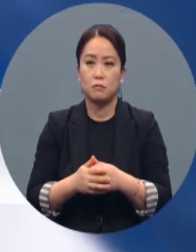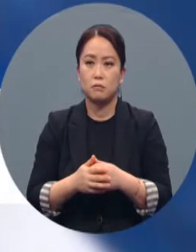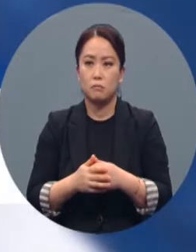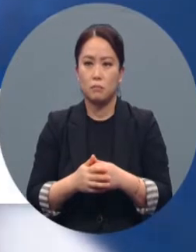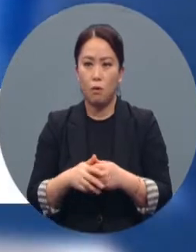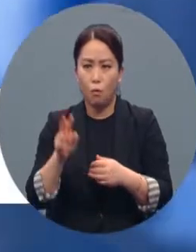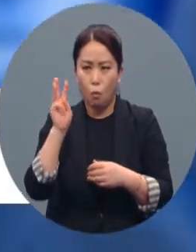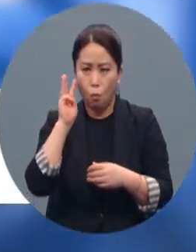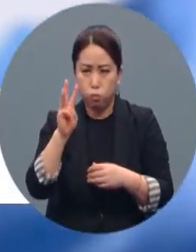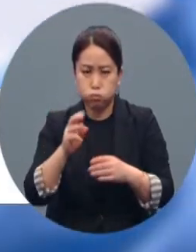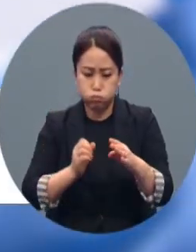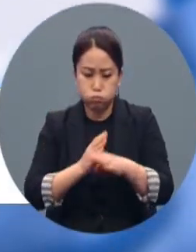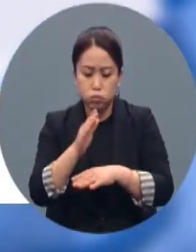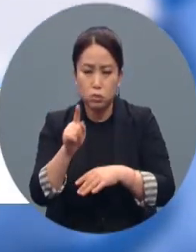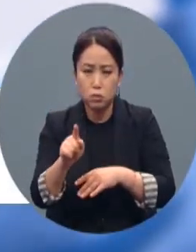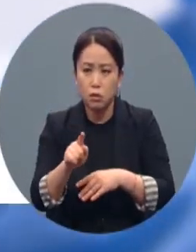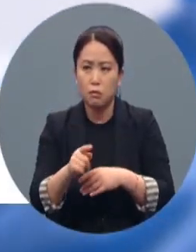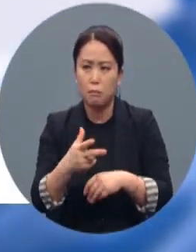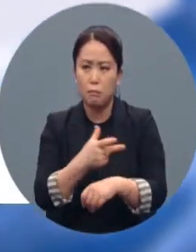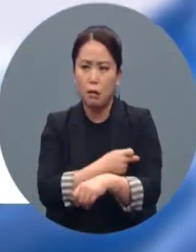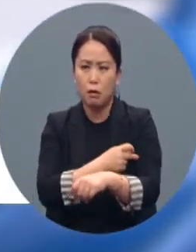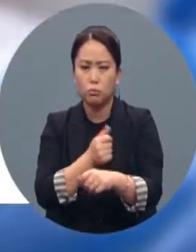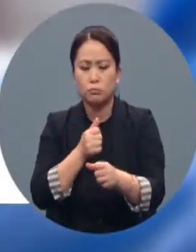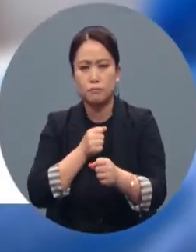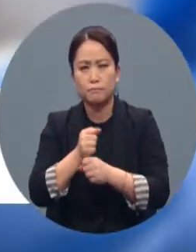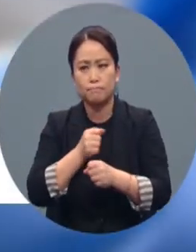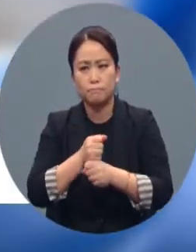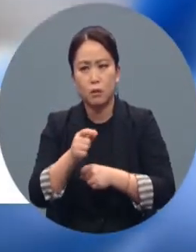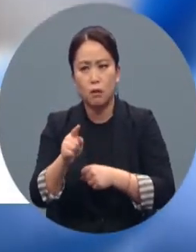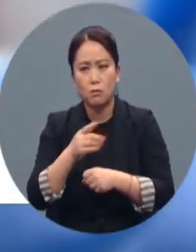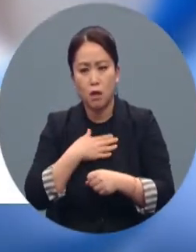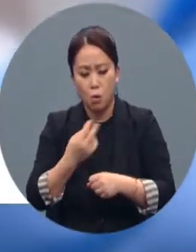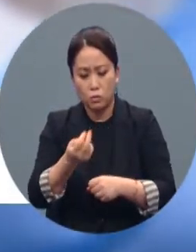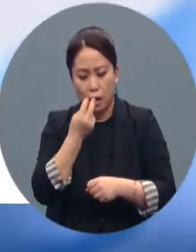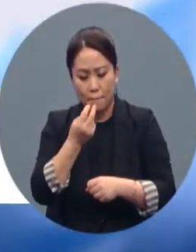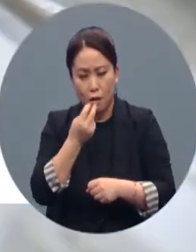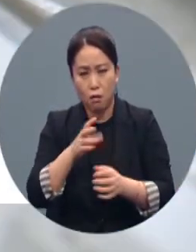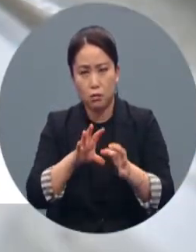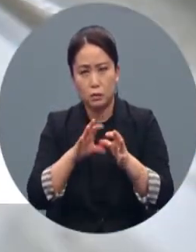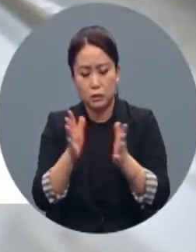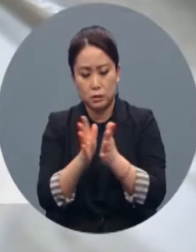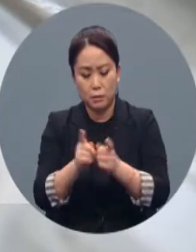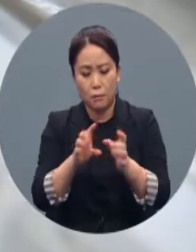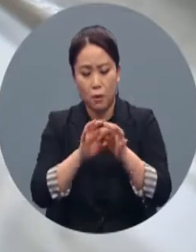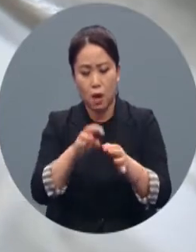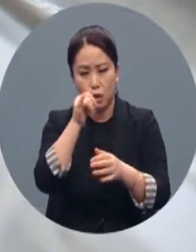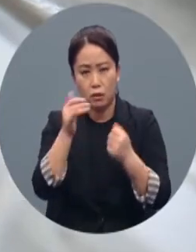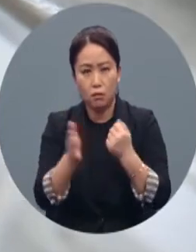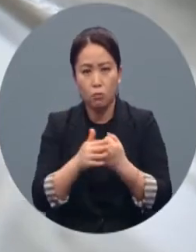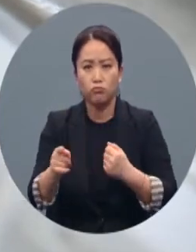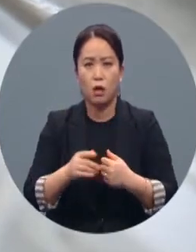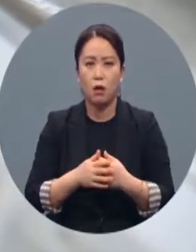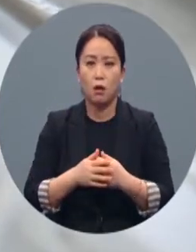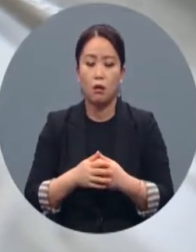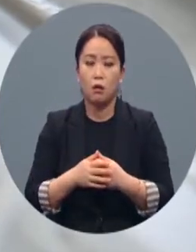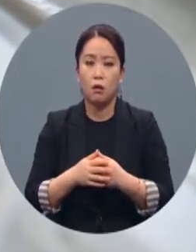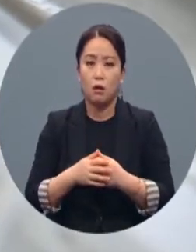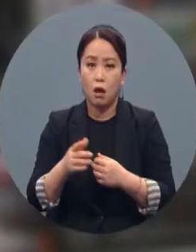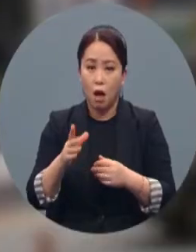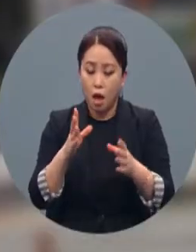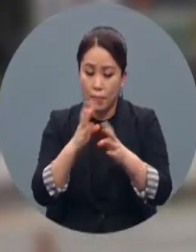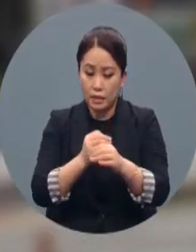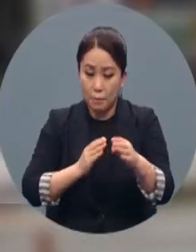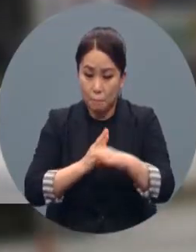지난번 맞았다는 건 조금 너무 당황스러웠어요. 어떻게 보면 생명이 직결되는 부분이라서. 이 병원에서 유통기한이